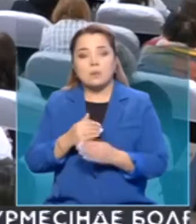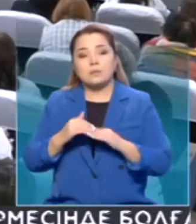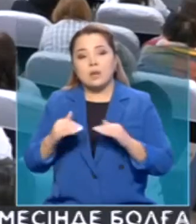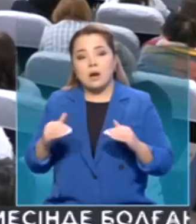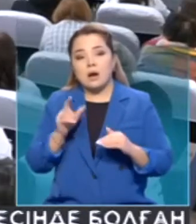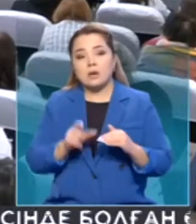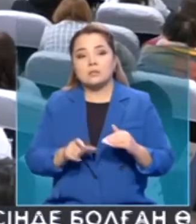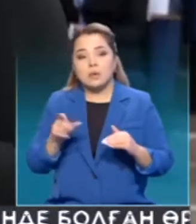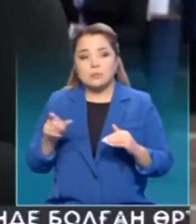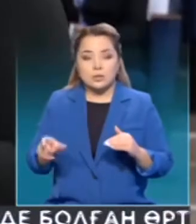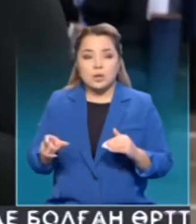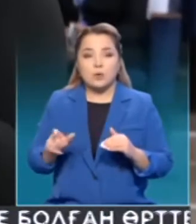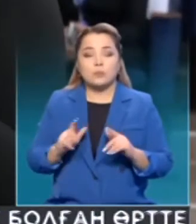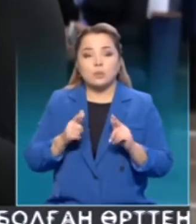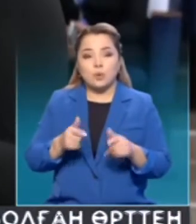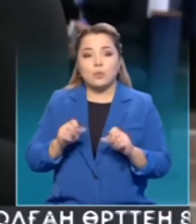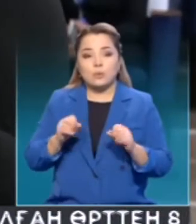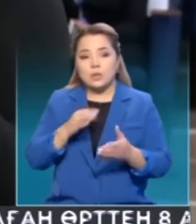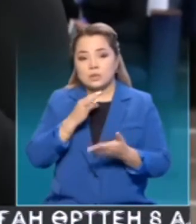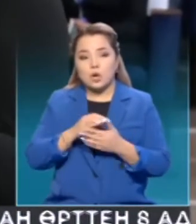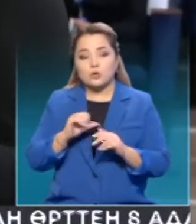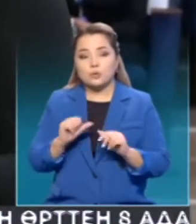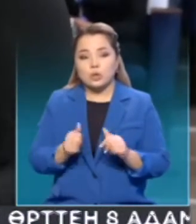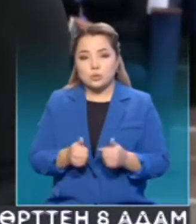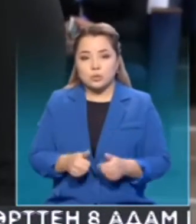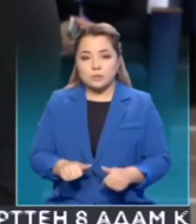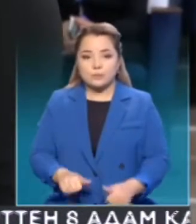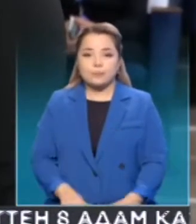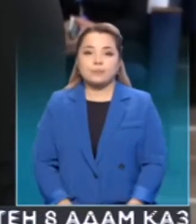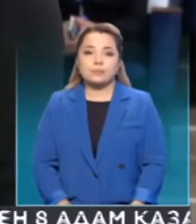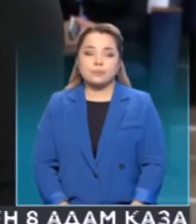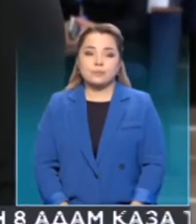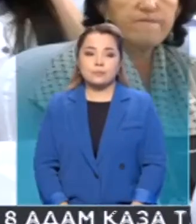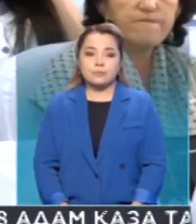адами түсуіне ықпал етеді дейді ұйымдастырушылар.